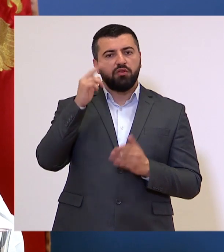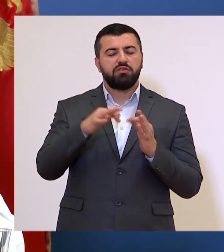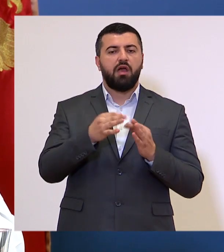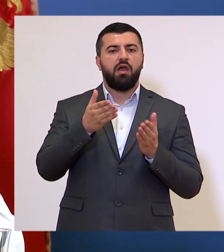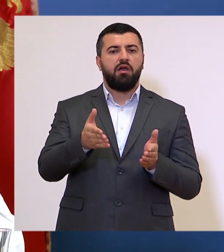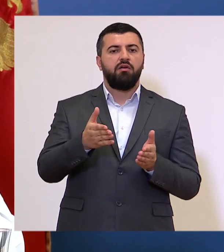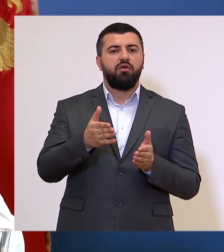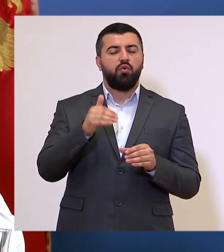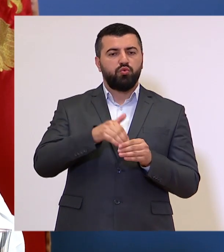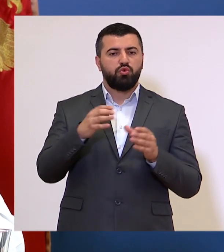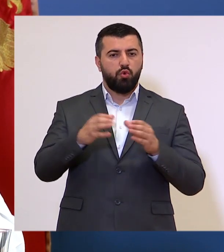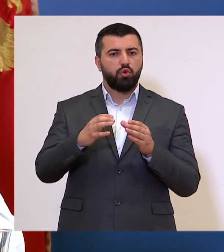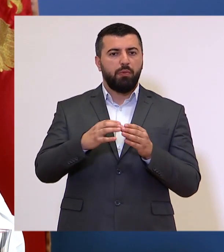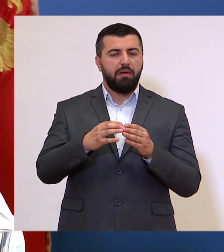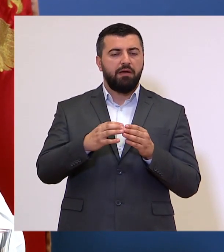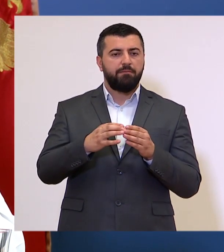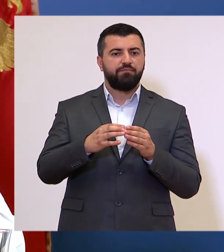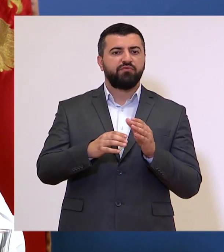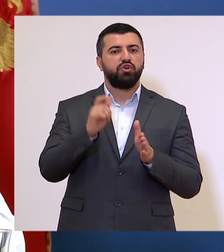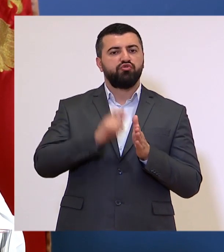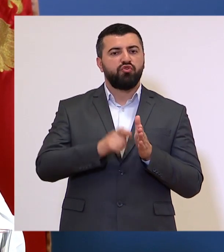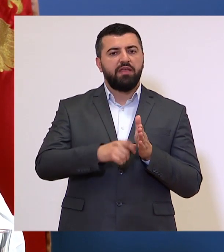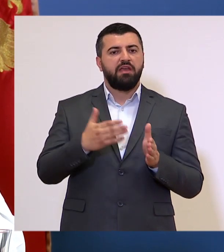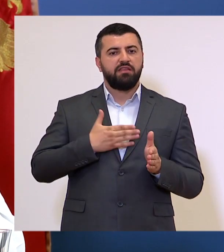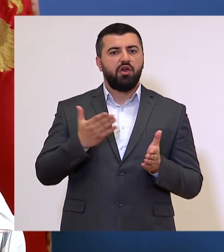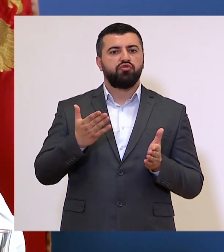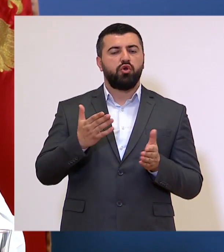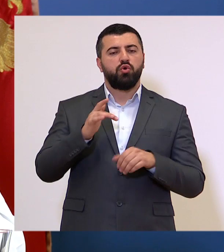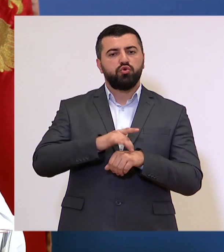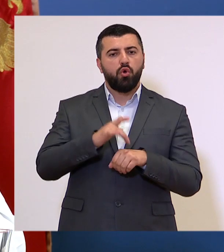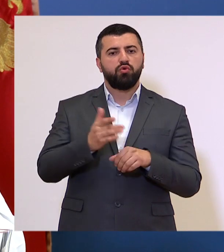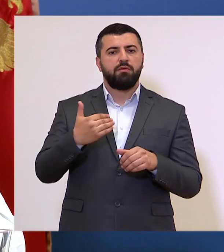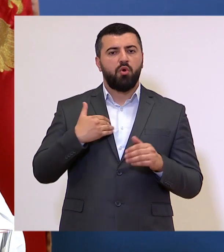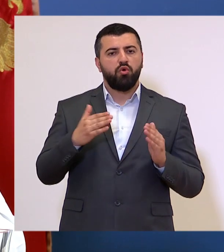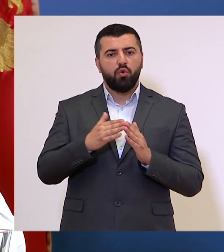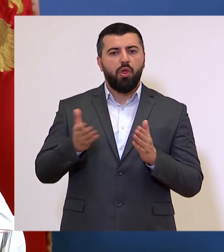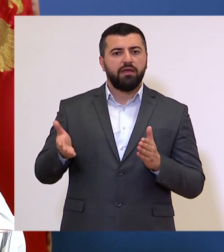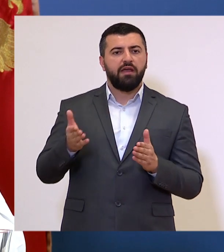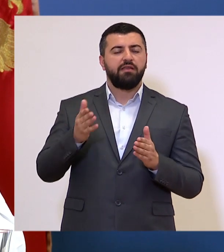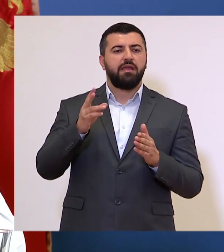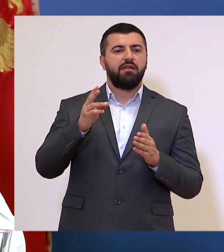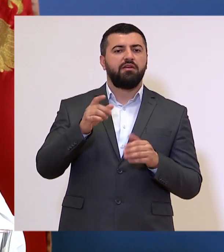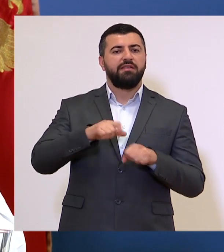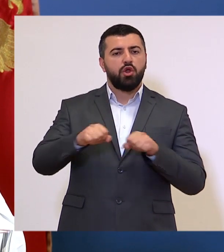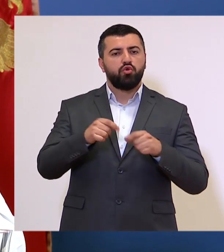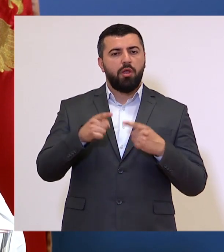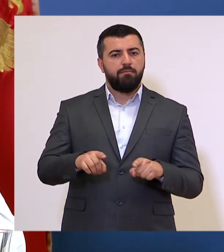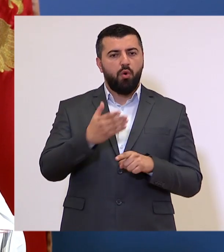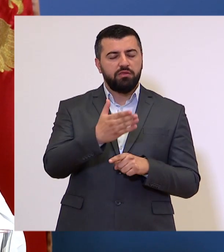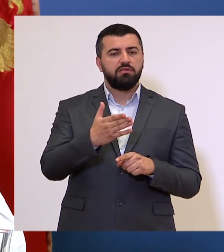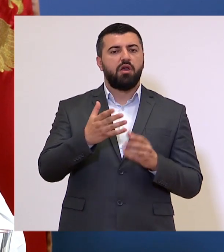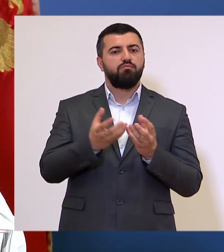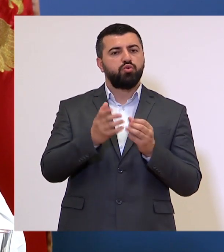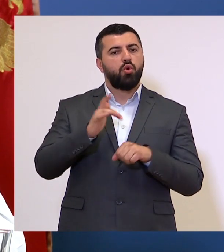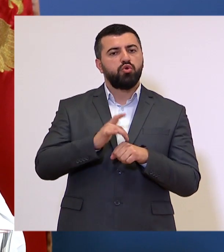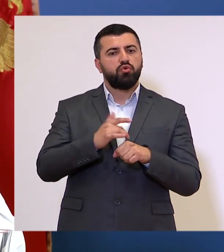u nacionalnom koordinacijalnom tijelu su članovi naši ugledni ljekari, moj kolega Boban Mugoša, Vesna Miranović, direktor kliničkog centra Jato